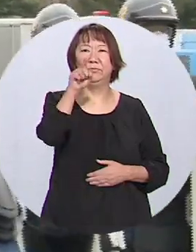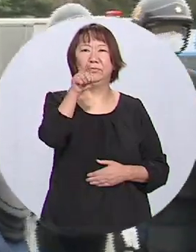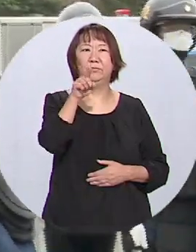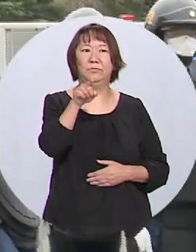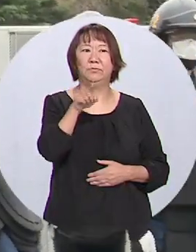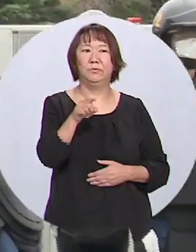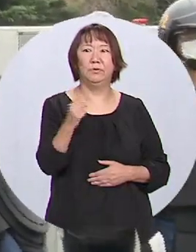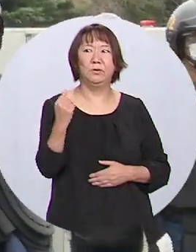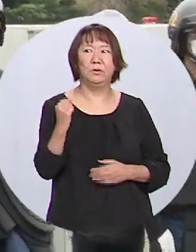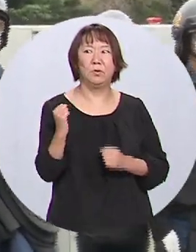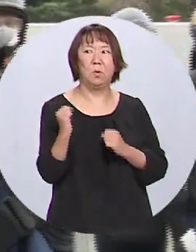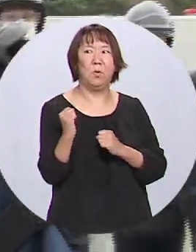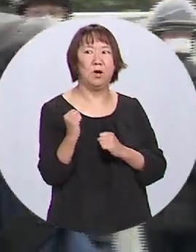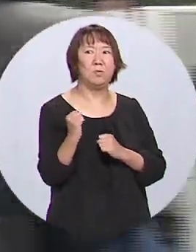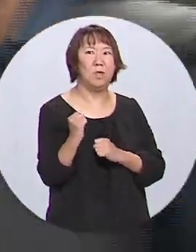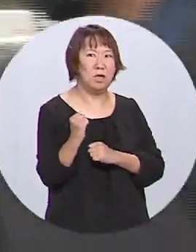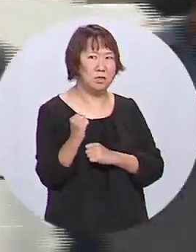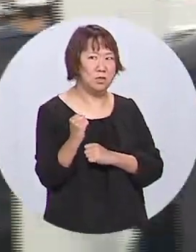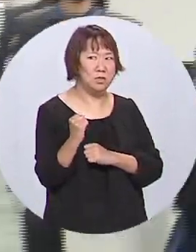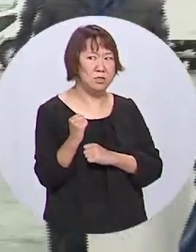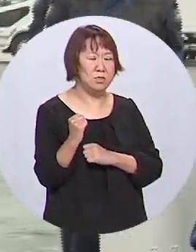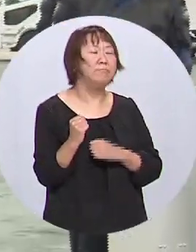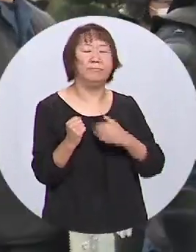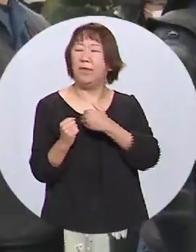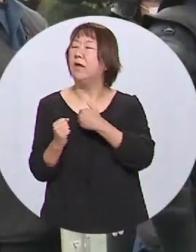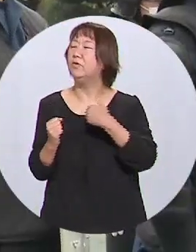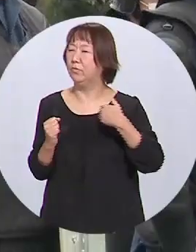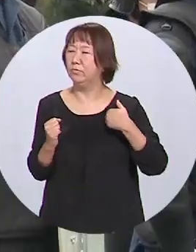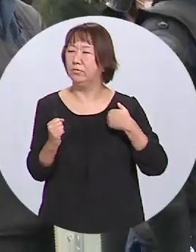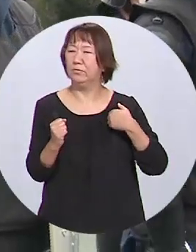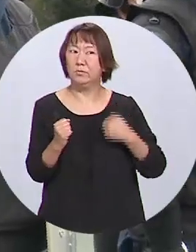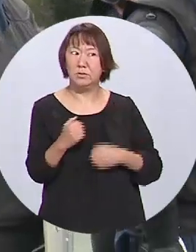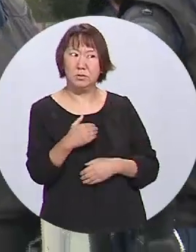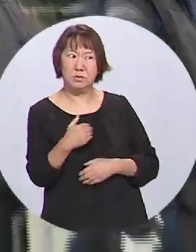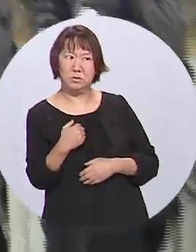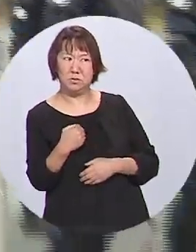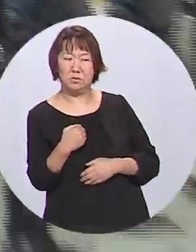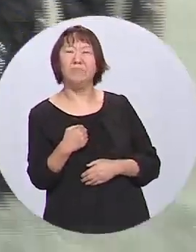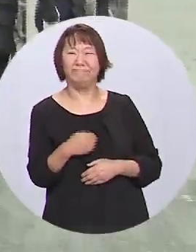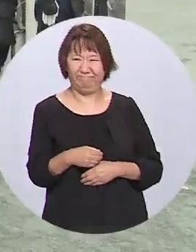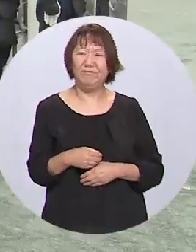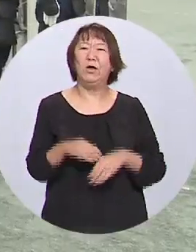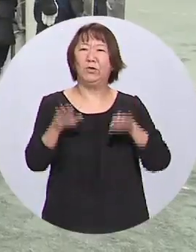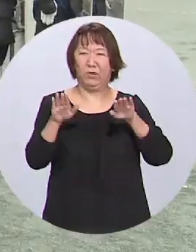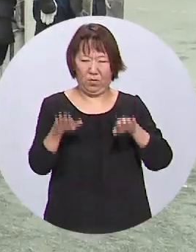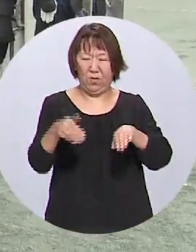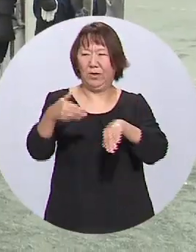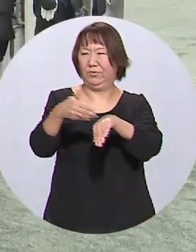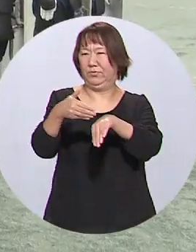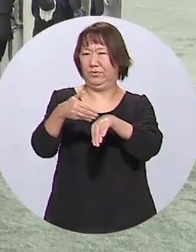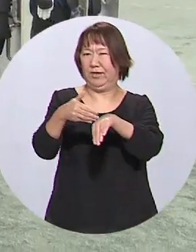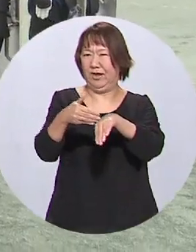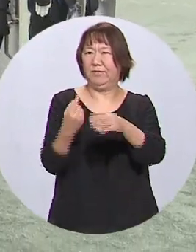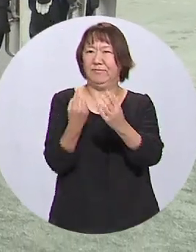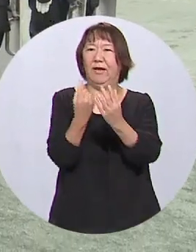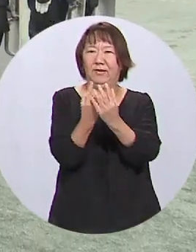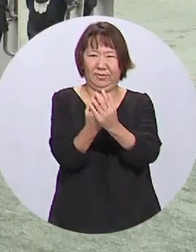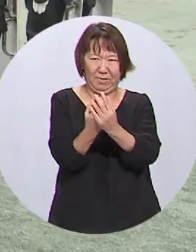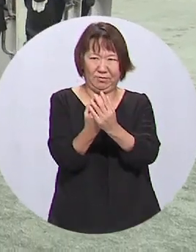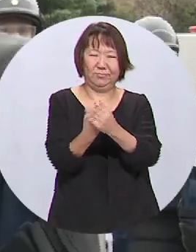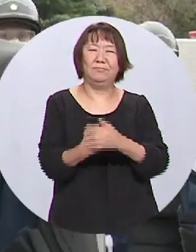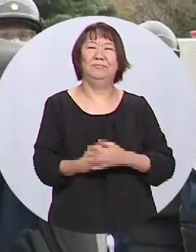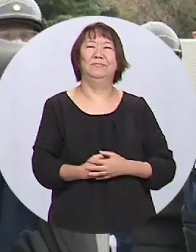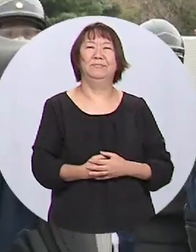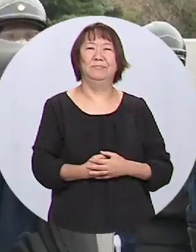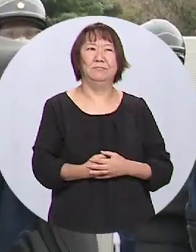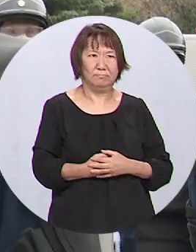怖すぎませんか？ちょっと 大丈夫です。 大丈夫ですか？ 大丈夫です。今日金井さんには治安警備訓練に参加していただきます。 治安警備訓練、